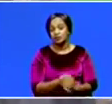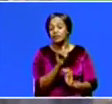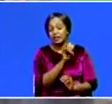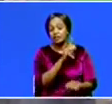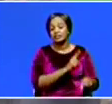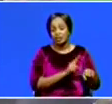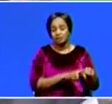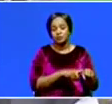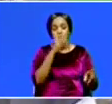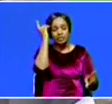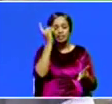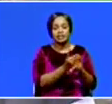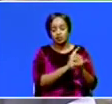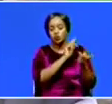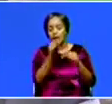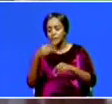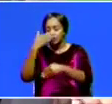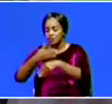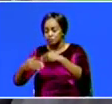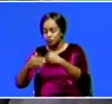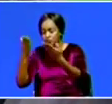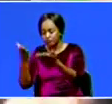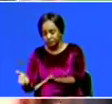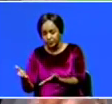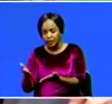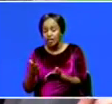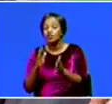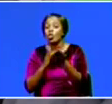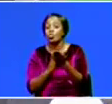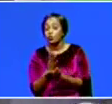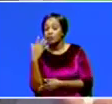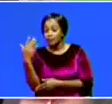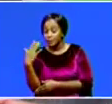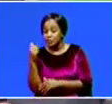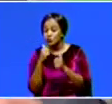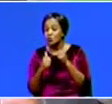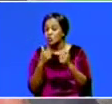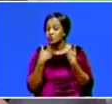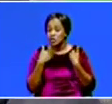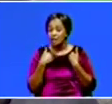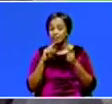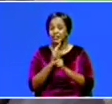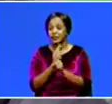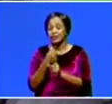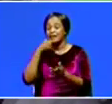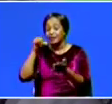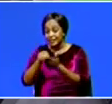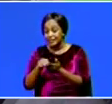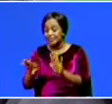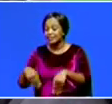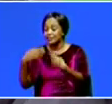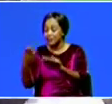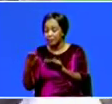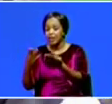Ndio tukaamua kuja kujenga hapa, na through the documents which we have, the allotment letters zile tulipatiwa na alipatiwa na uhuru